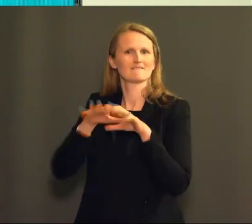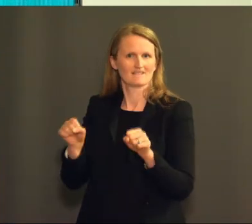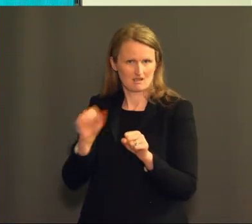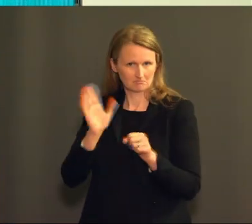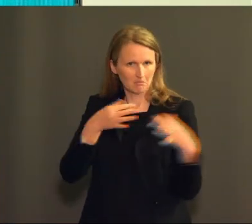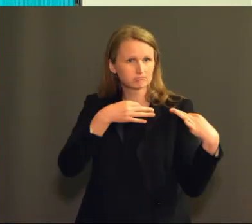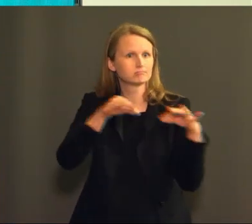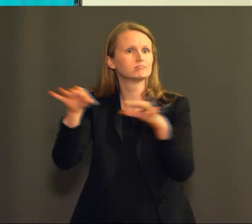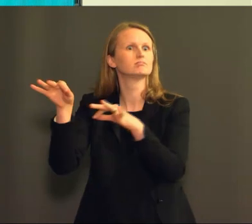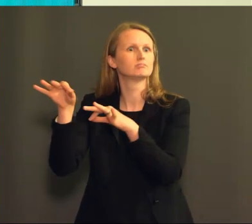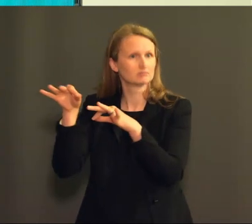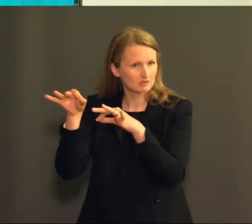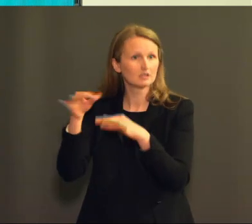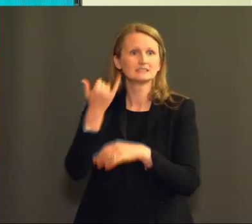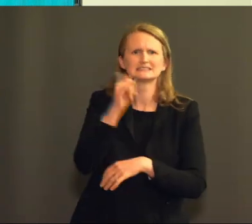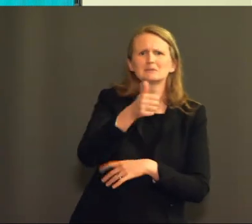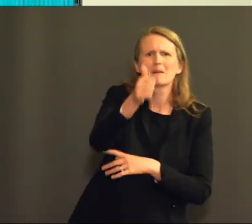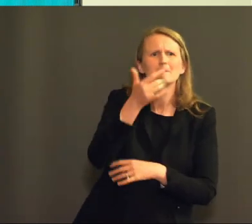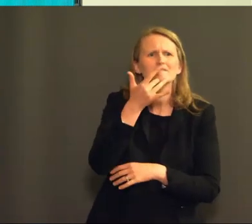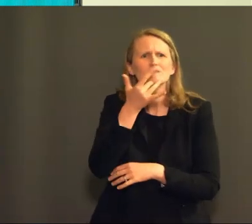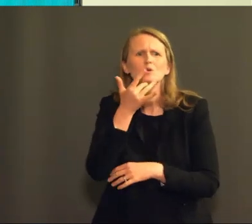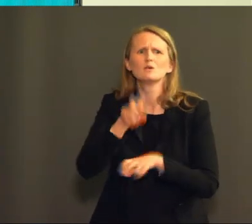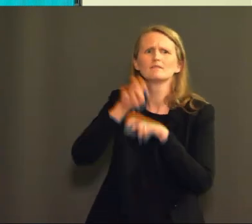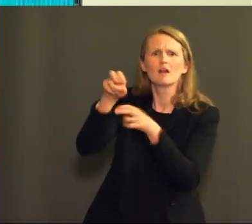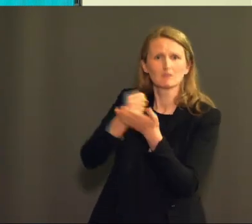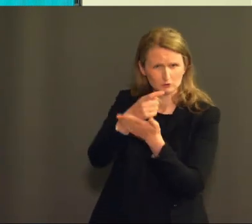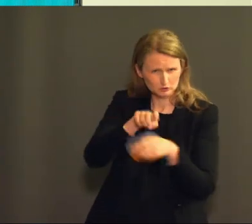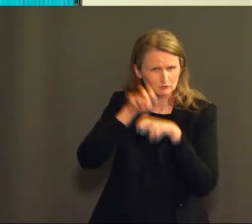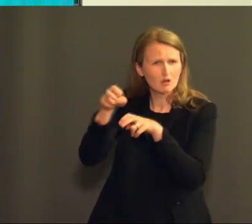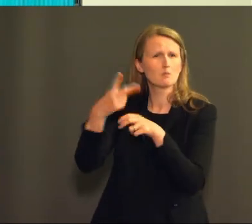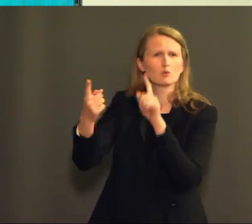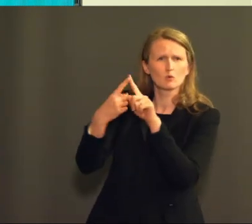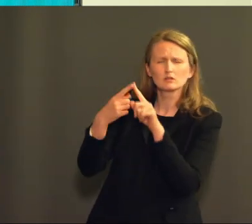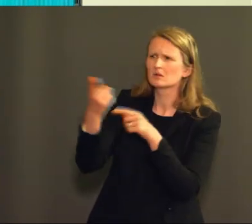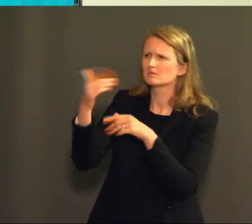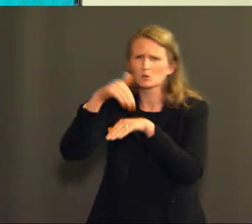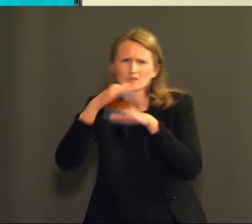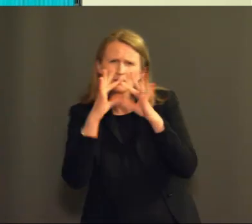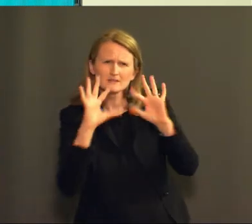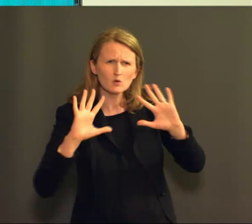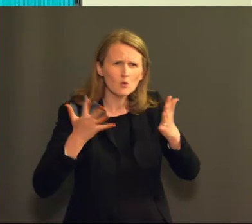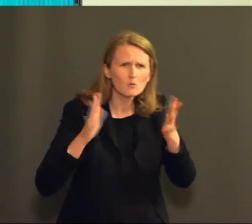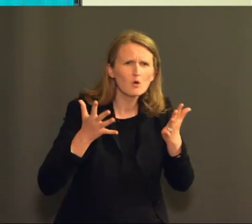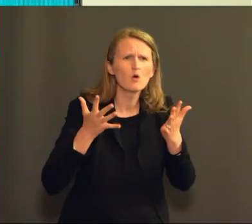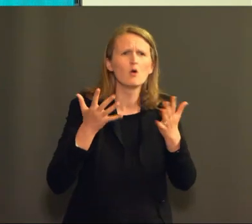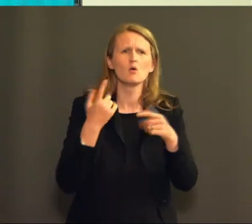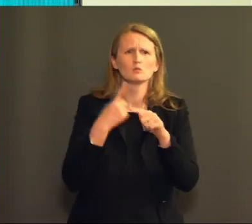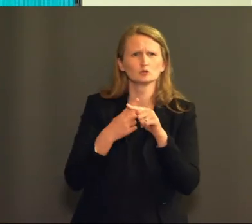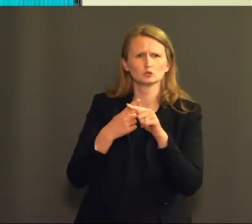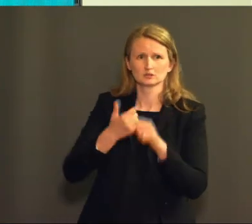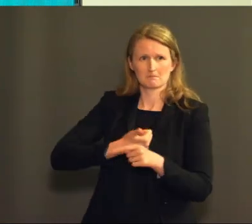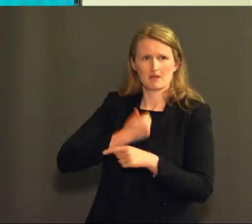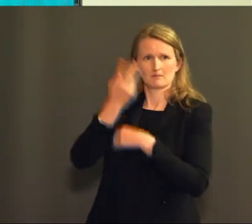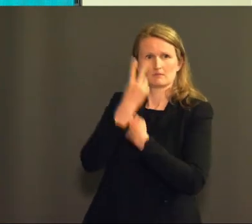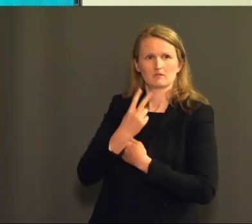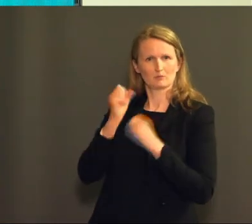l'utilisation appropriée de ceux-ci et les mesures à prendre en cas de test positif. Aujourd'hui, nous allons